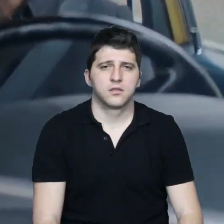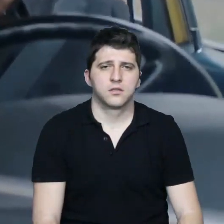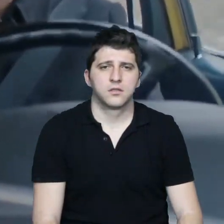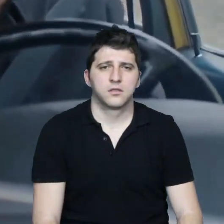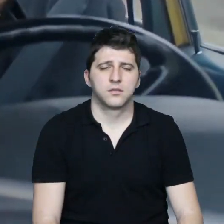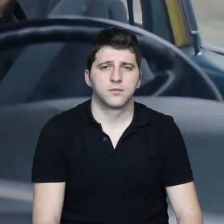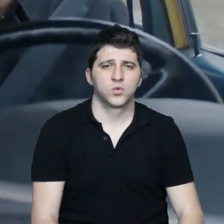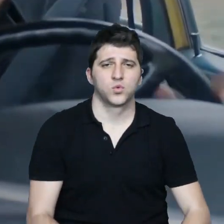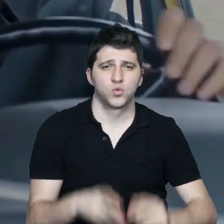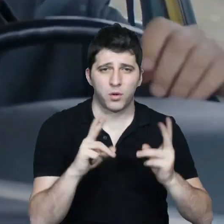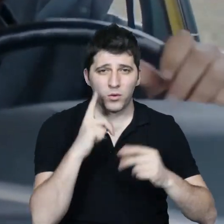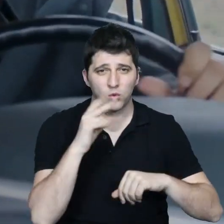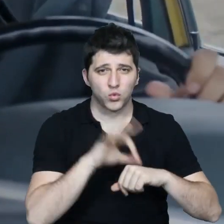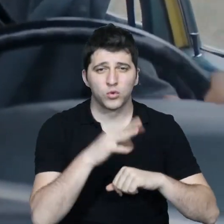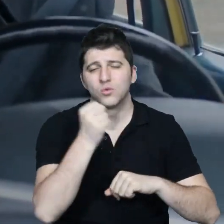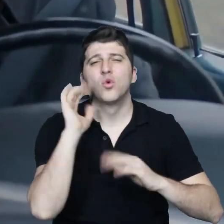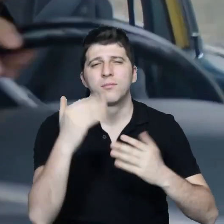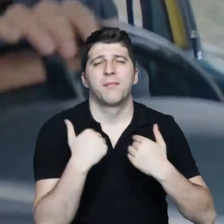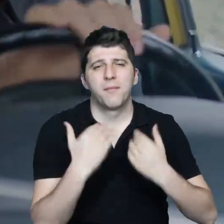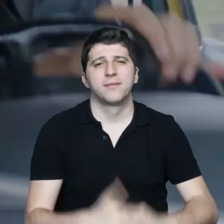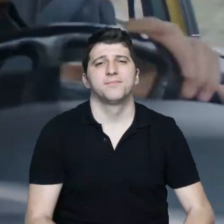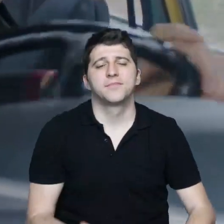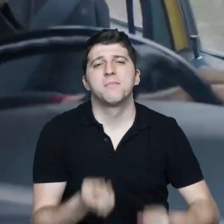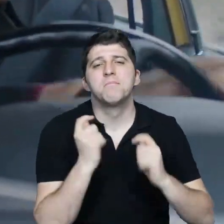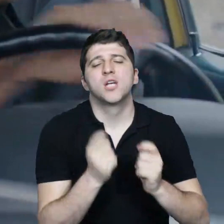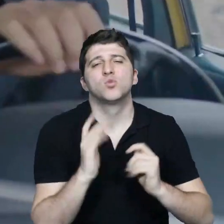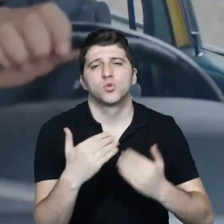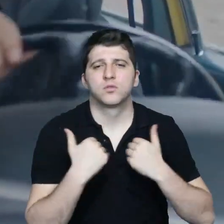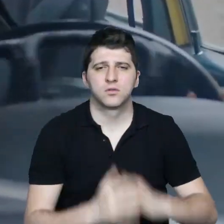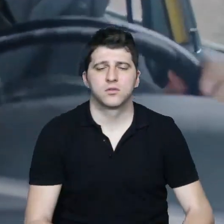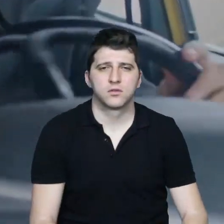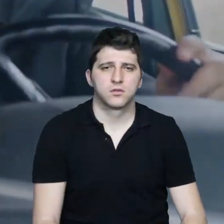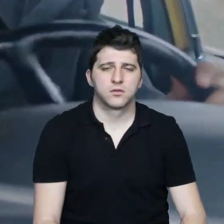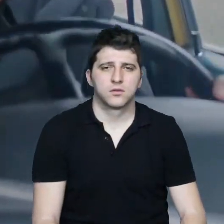Normal şartlar altında doktora uğra götürmem ben seni ama elimiz mahkum.